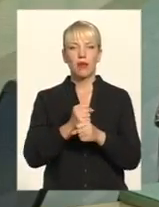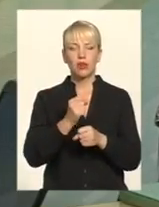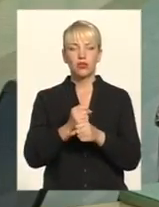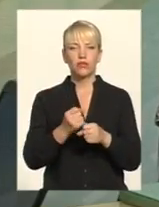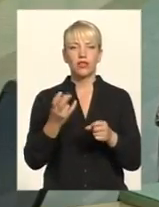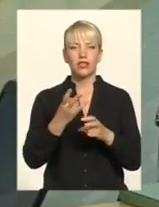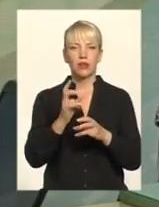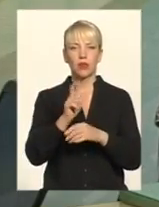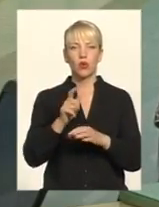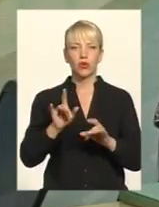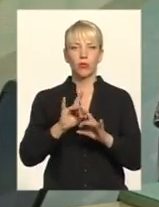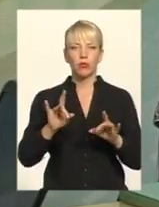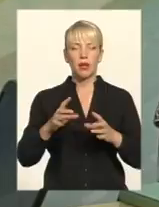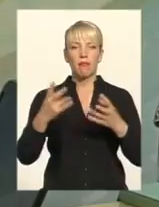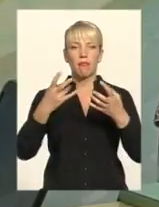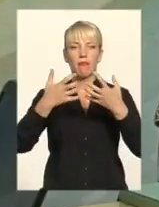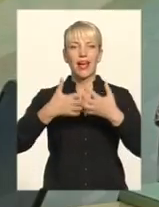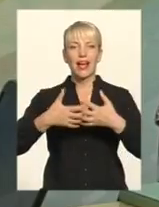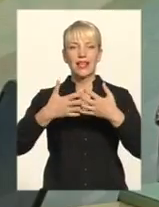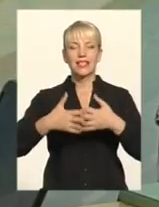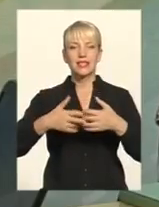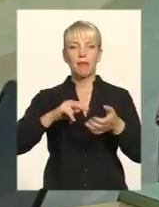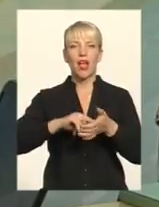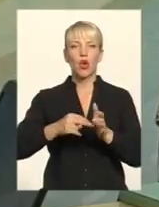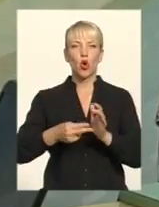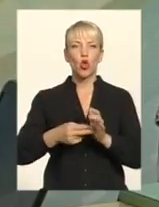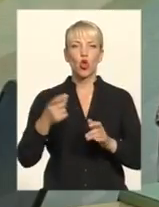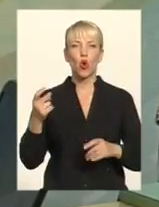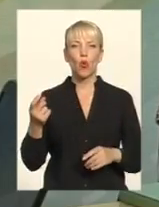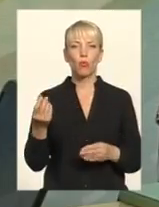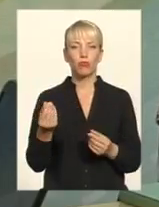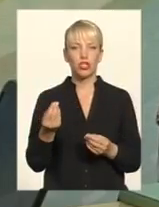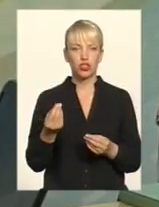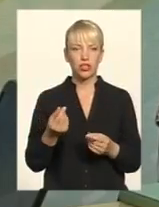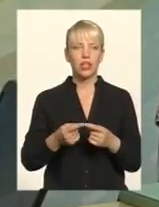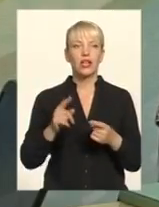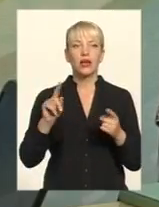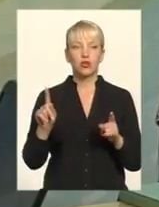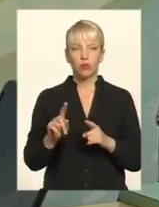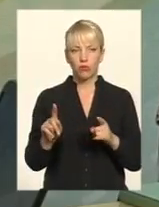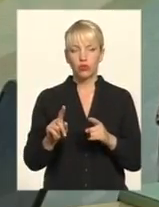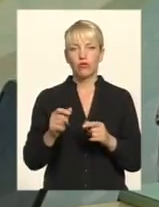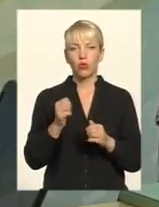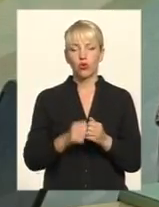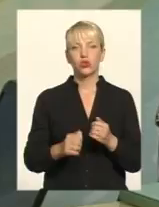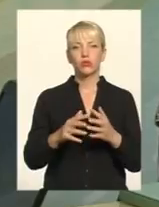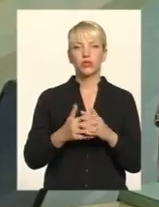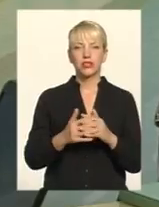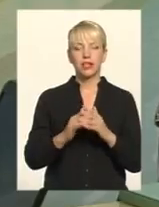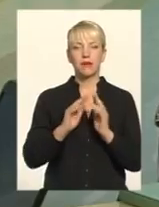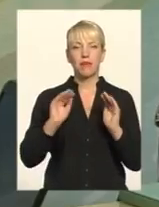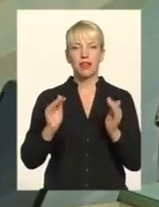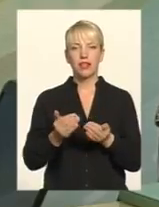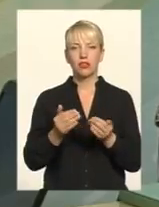пояснити механізм, економічний механізм. Що ми стараємося на даний момент пояснити? Тому що в кожному селі маленькому, ми